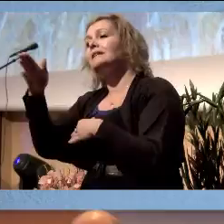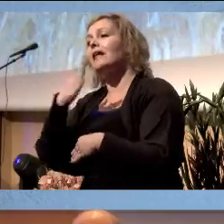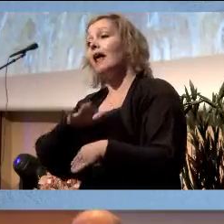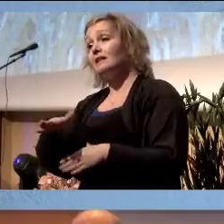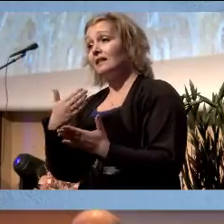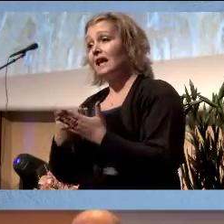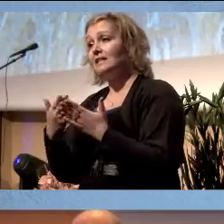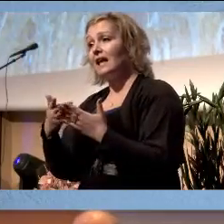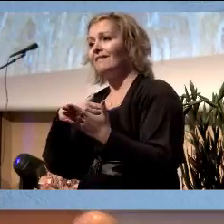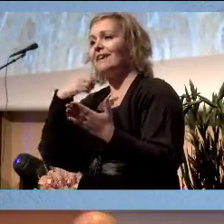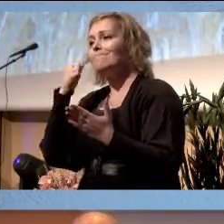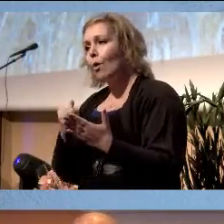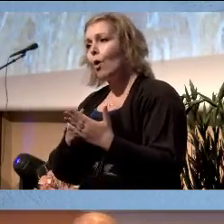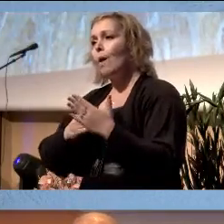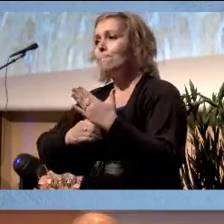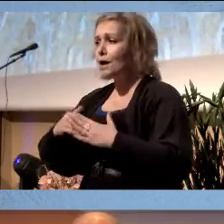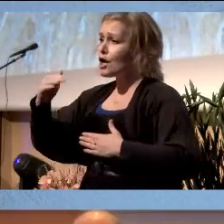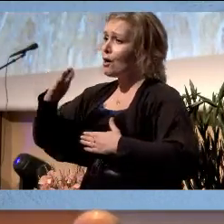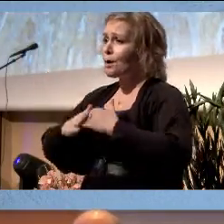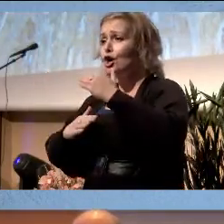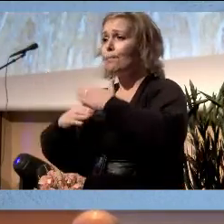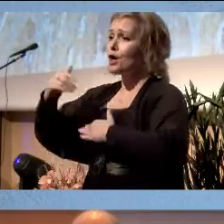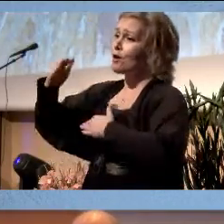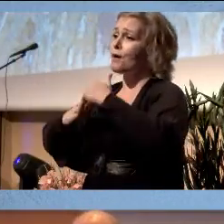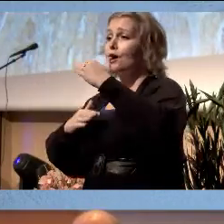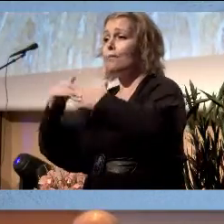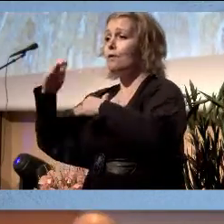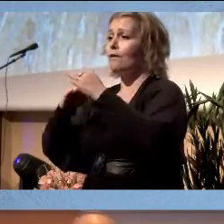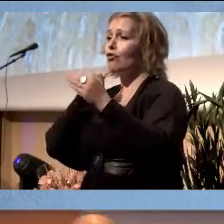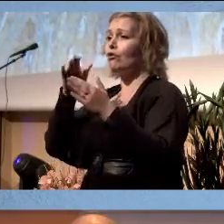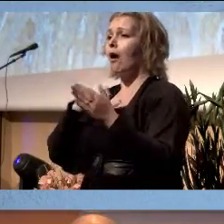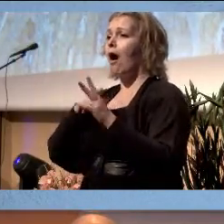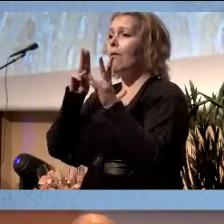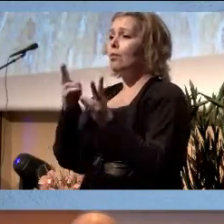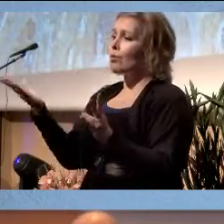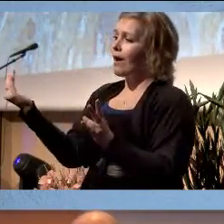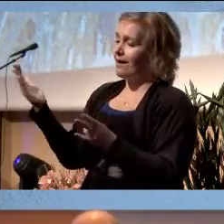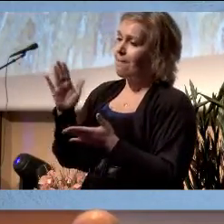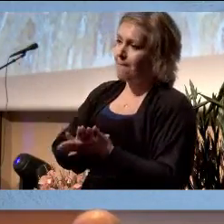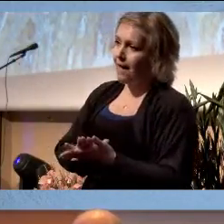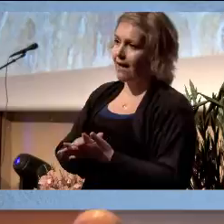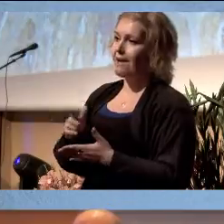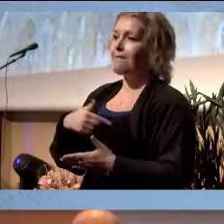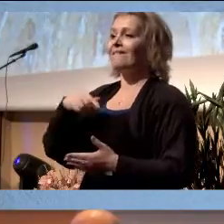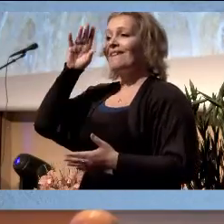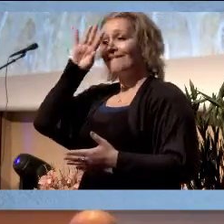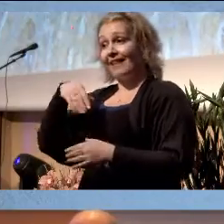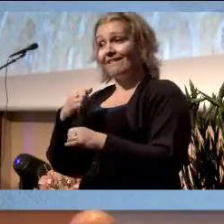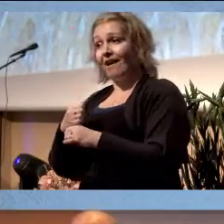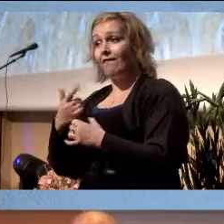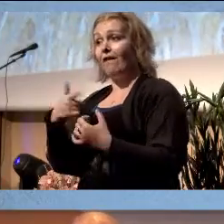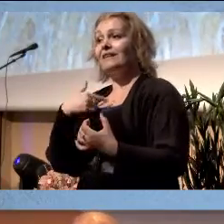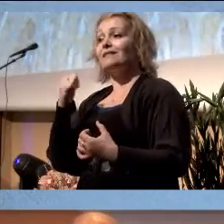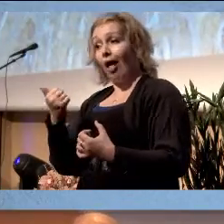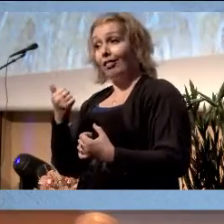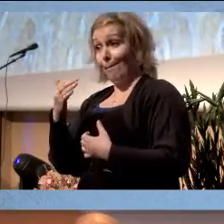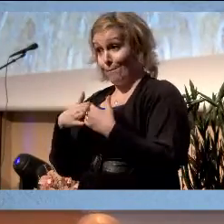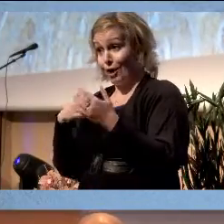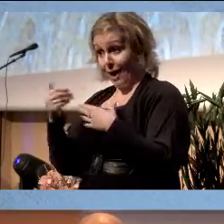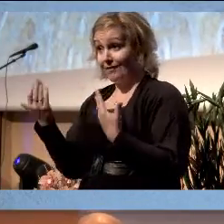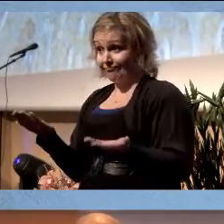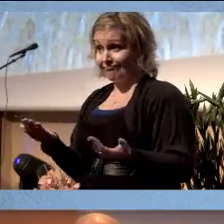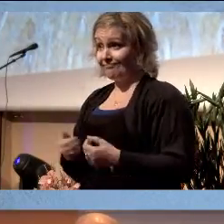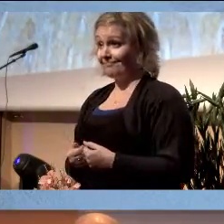helsetjeneste. Vi må bygge og bygge, og vi er nødt til å ha brukerne med. Men vi vet i hvert fall hva vi skal bygge.